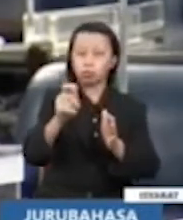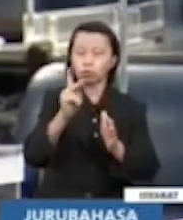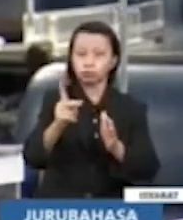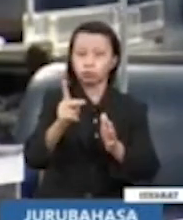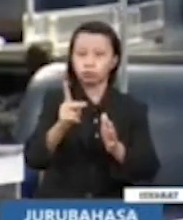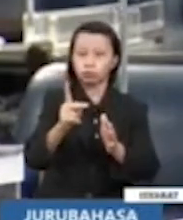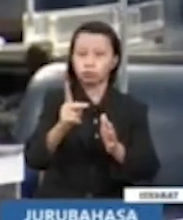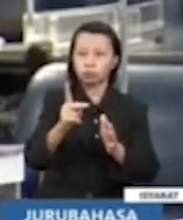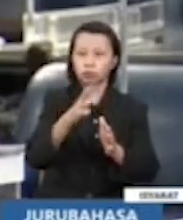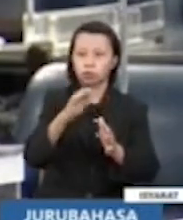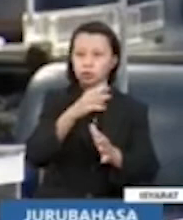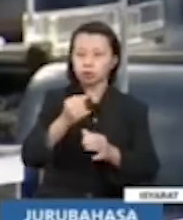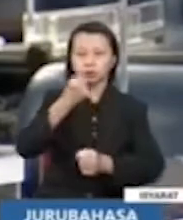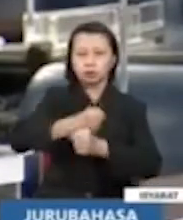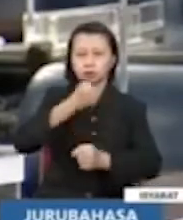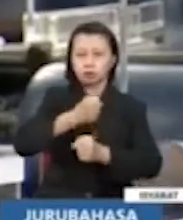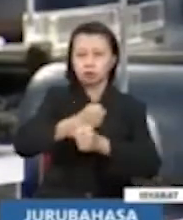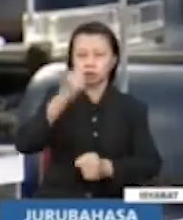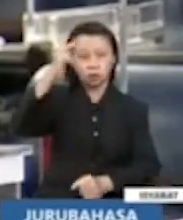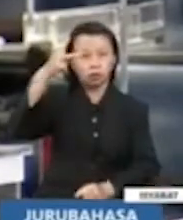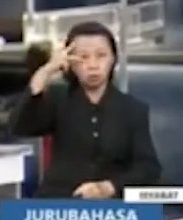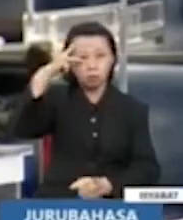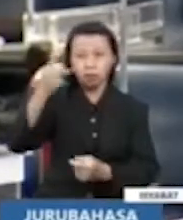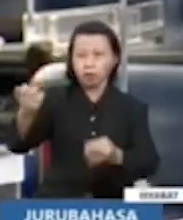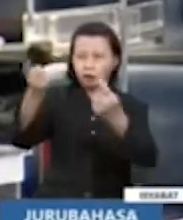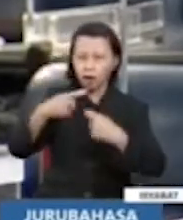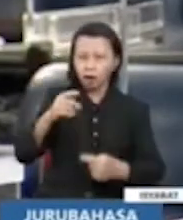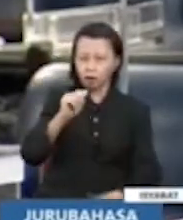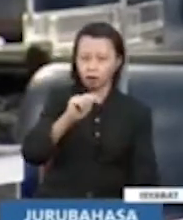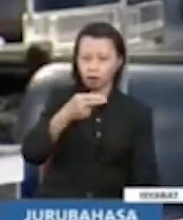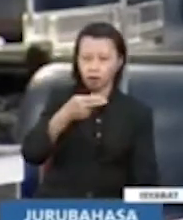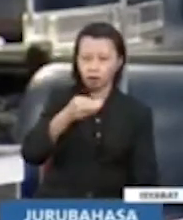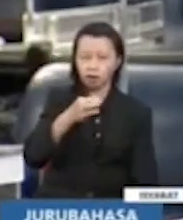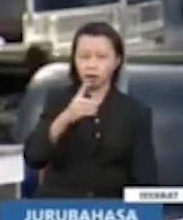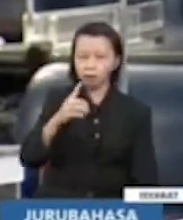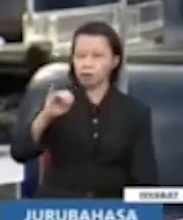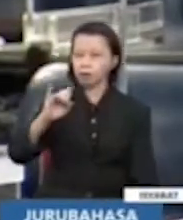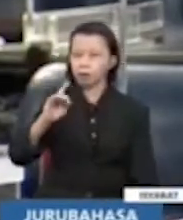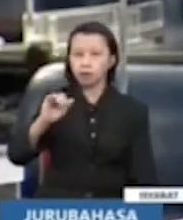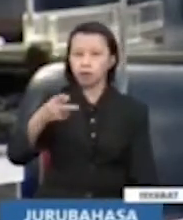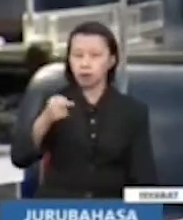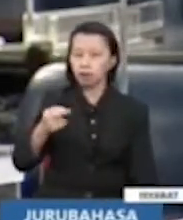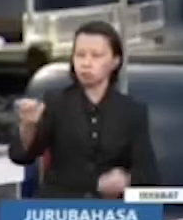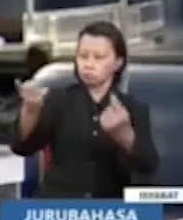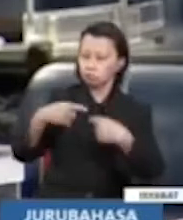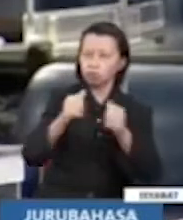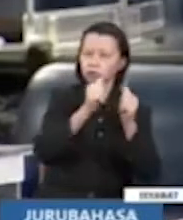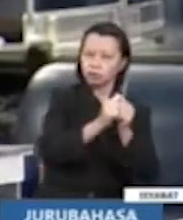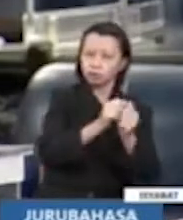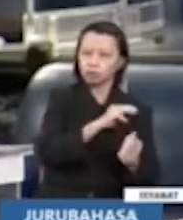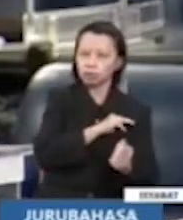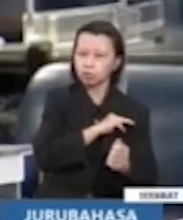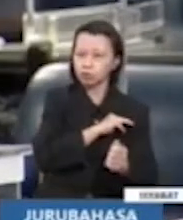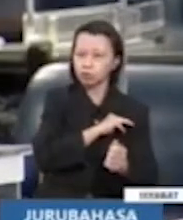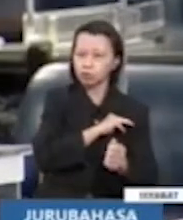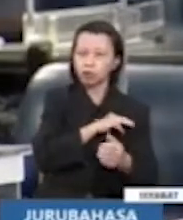politik, kehadiran Ahmad Idham di Melaka bersama-sama dengan Menteri, adakah ini